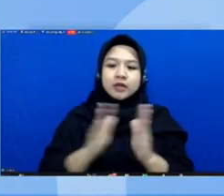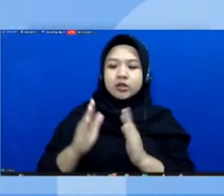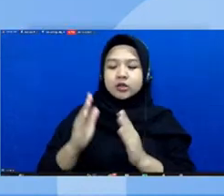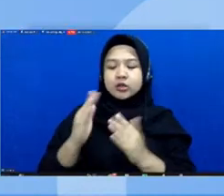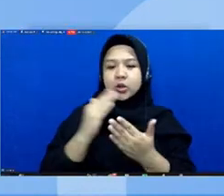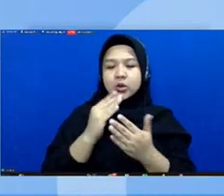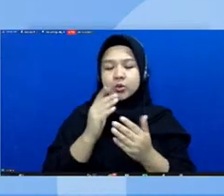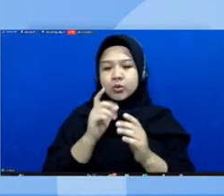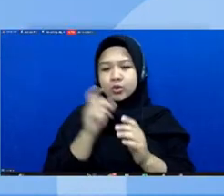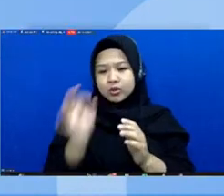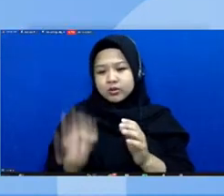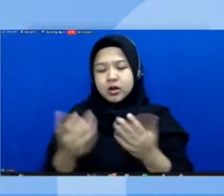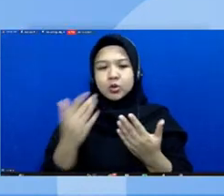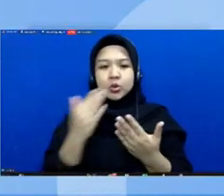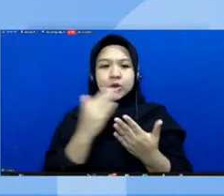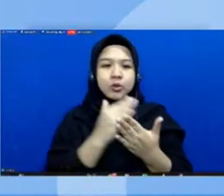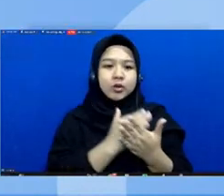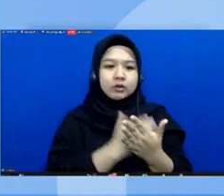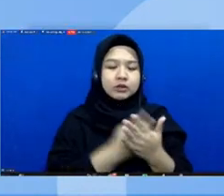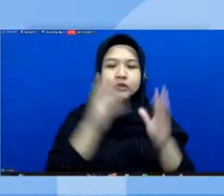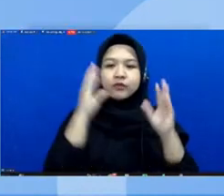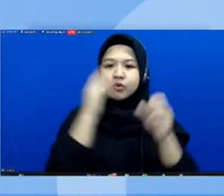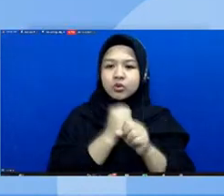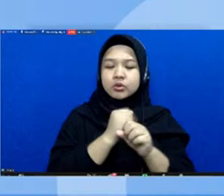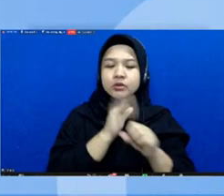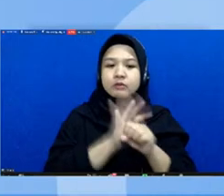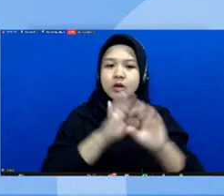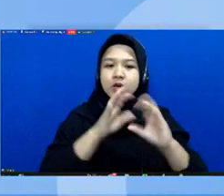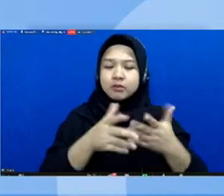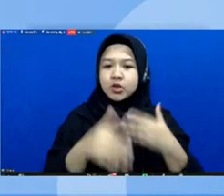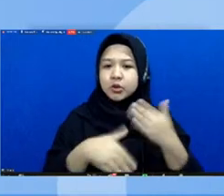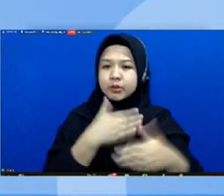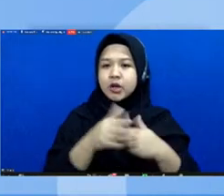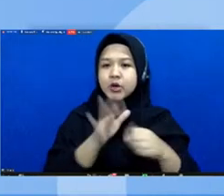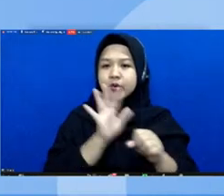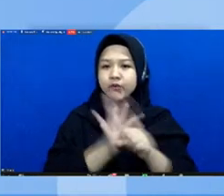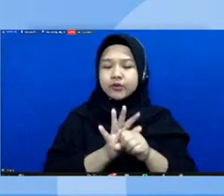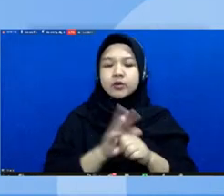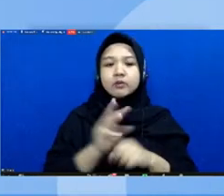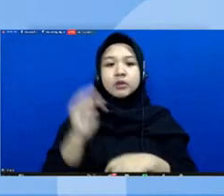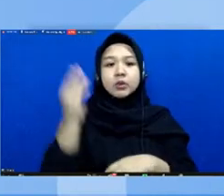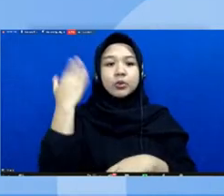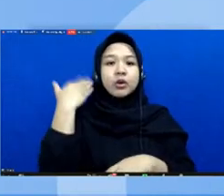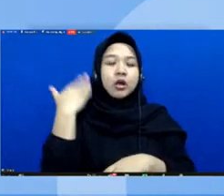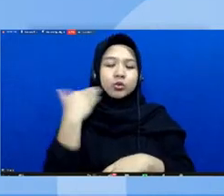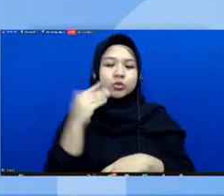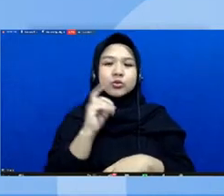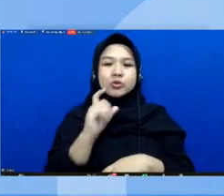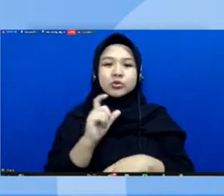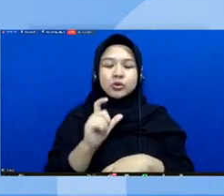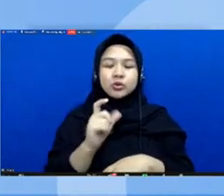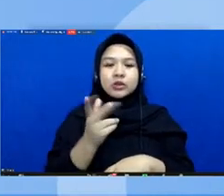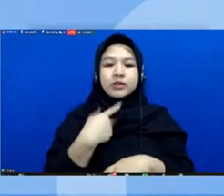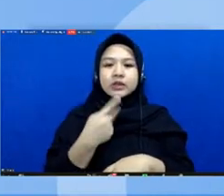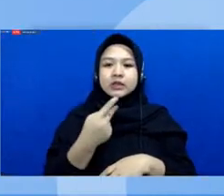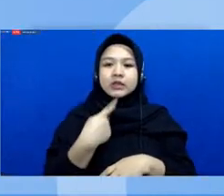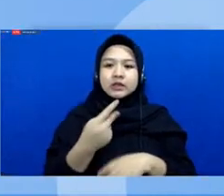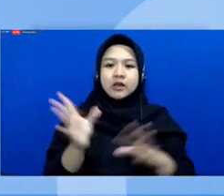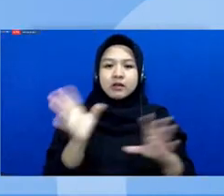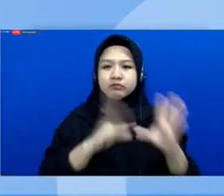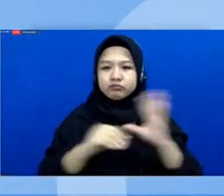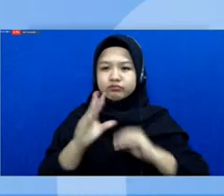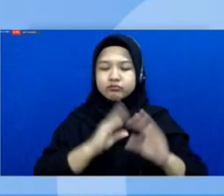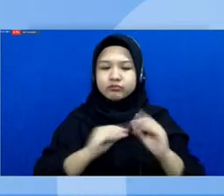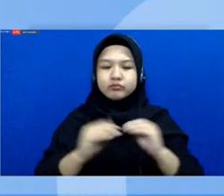Nah, sekarang kita fokus kepada pandemi atau penanganan COVID gitu. Minggu lalu misalnya kita berembuk